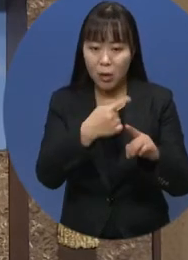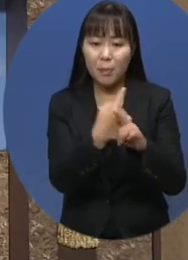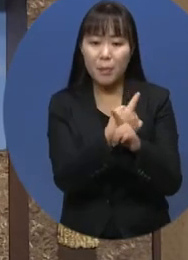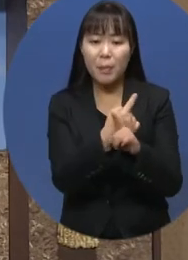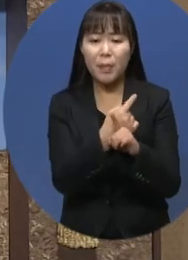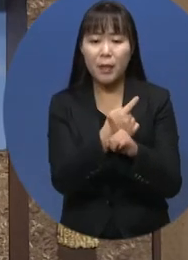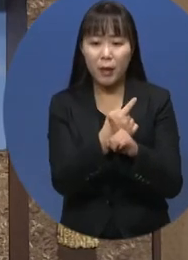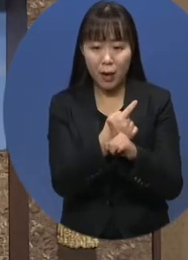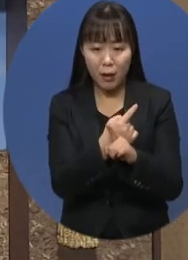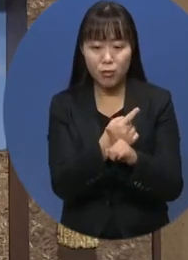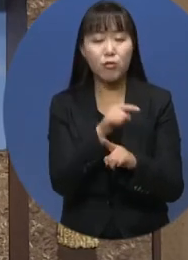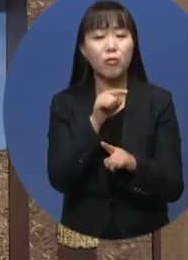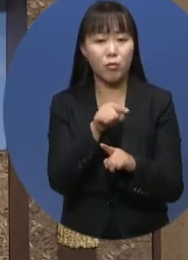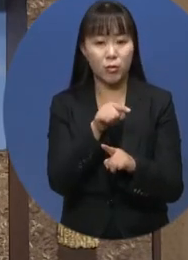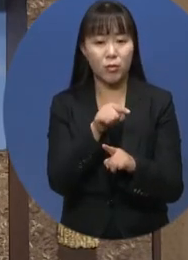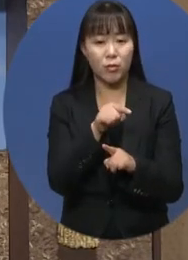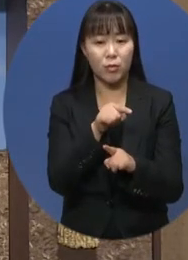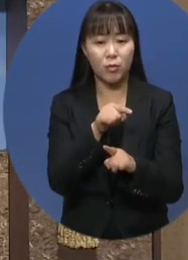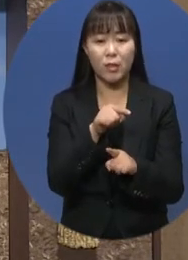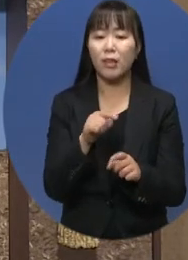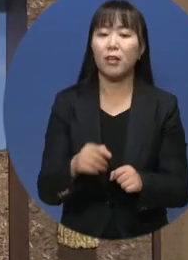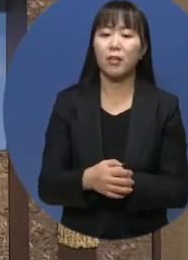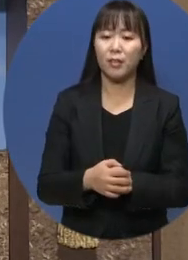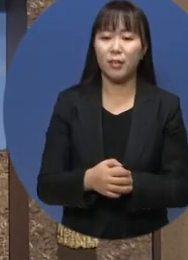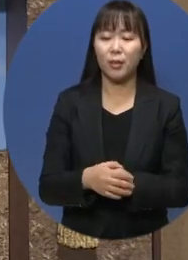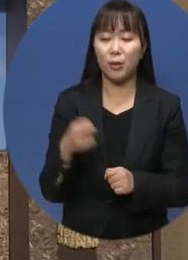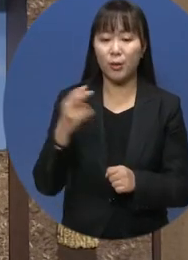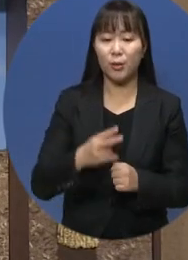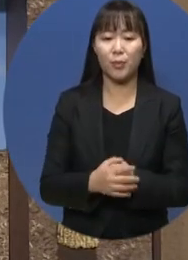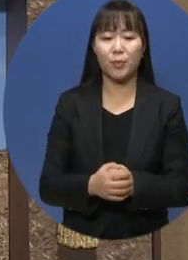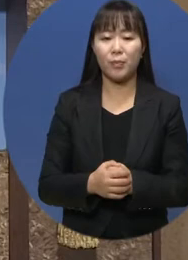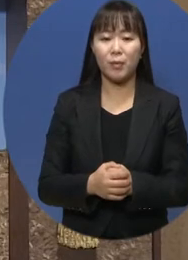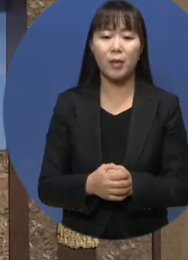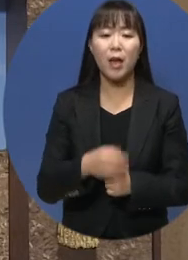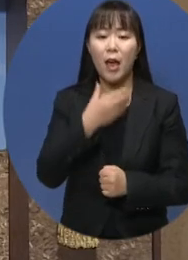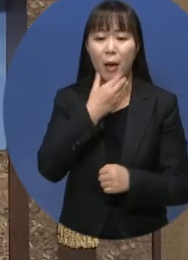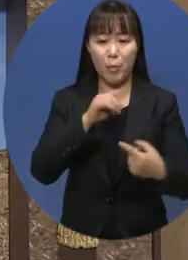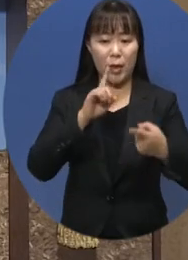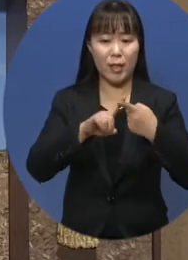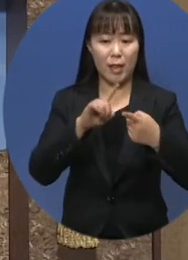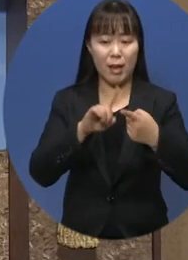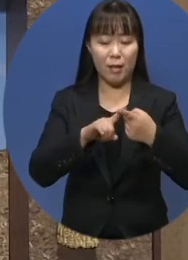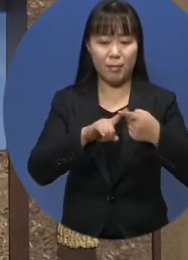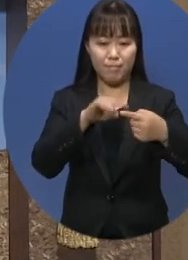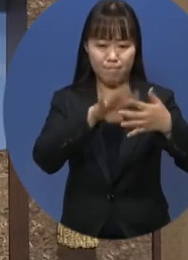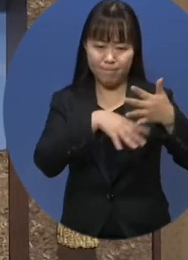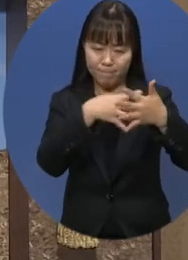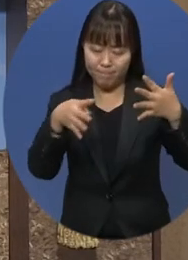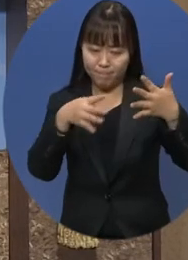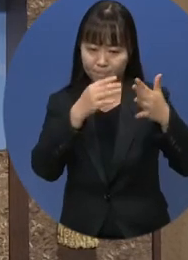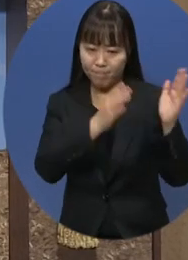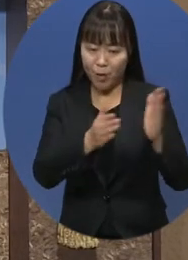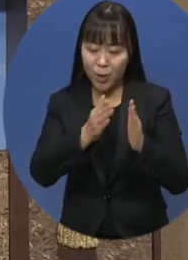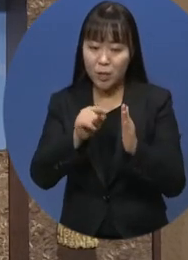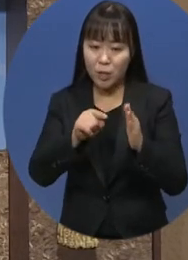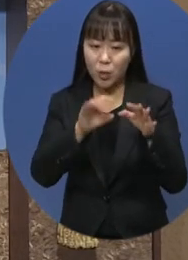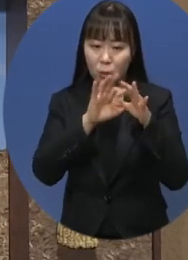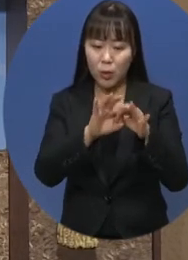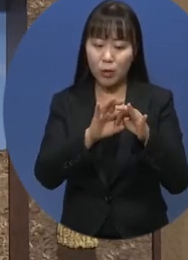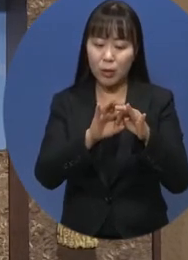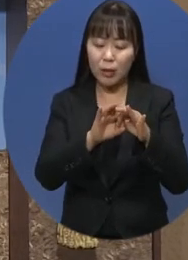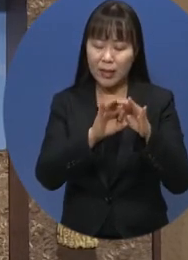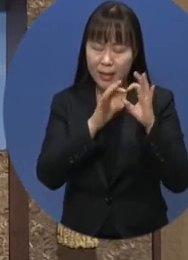개선하고 바꿔주는 부분들 4 그러면서 행복에 대한 지표도 개발을 해서 이 지표를 통해서